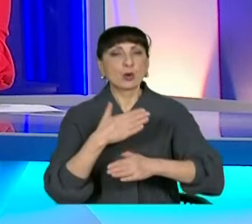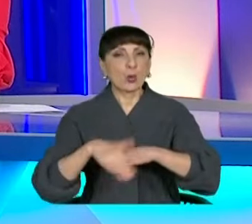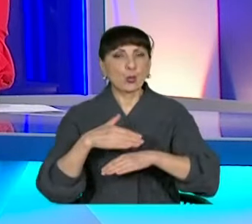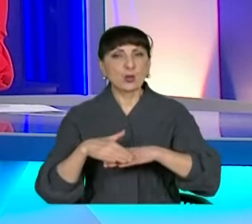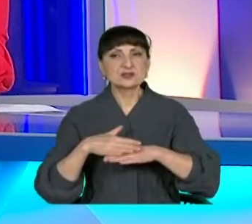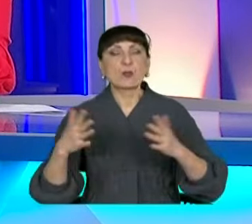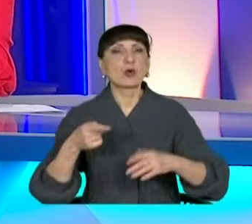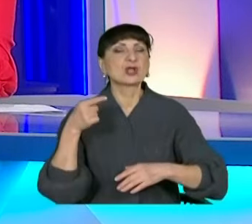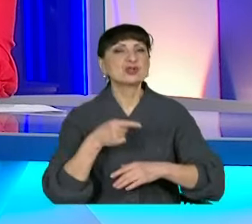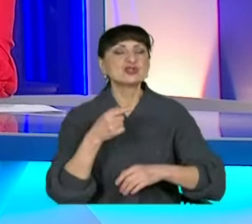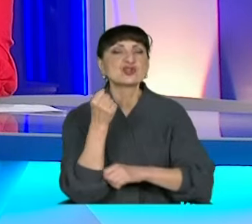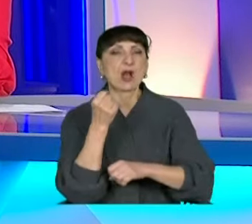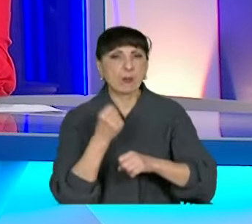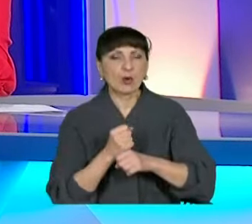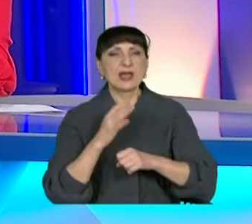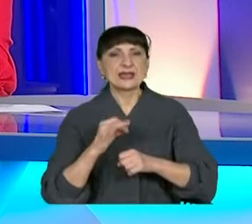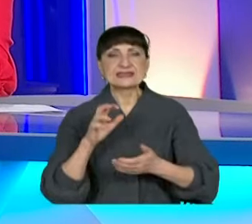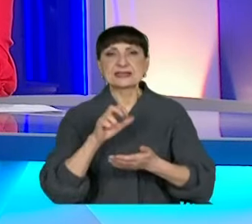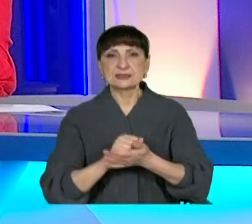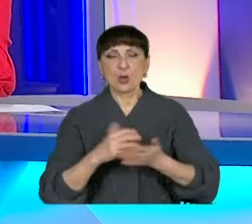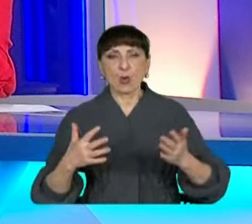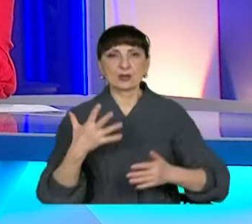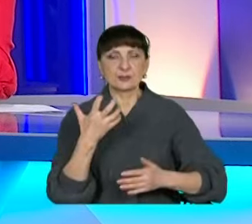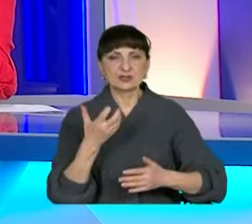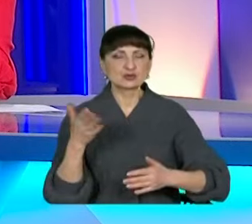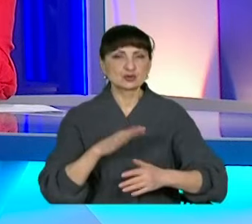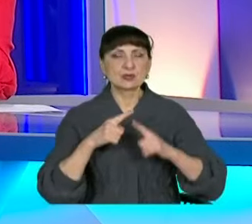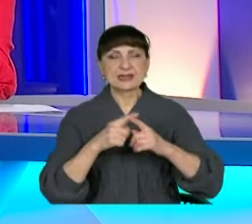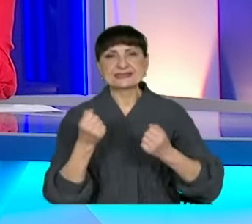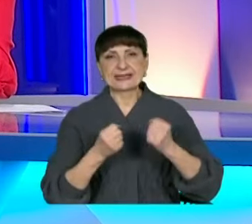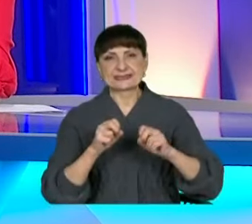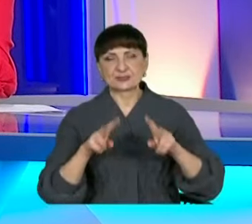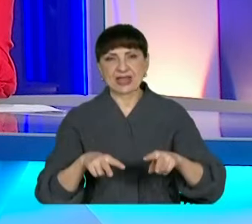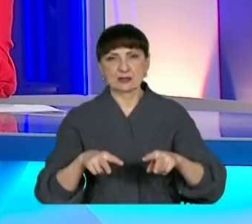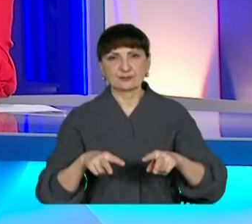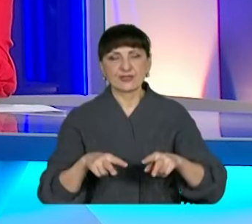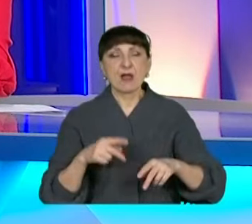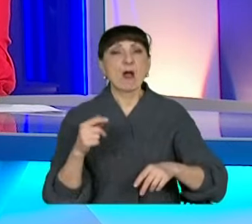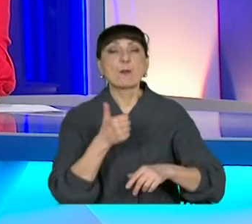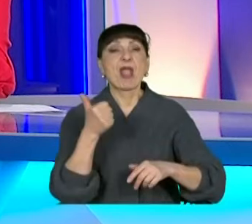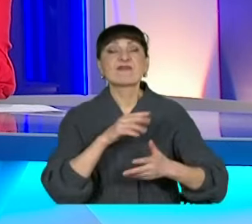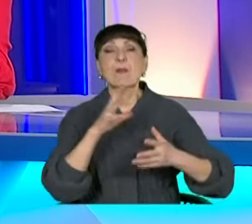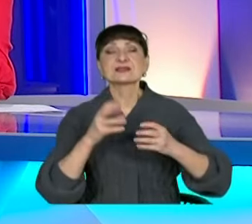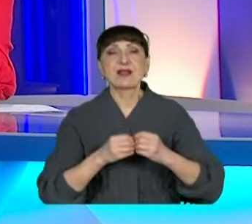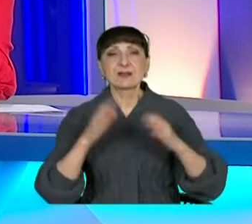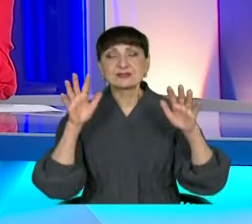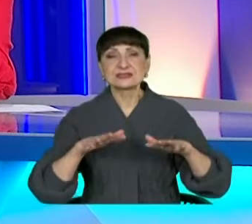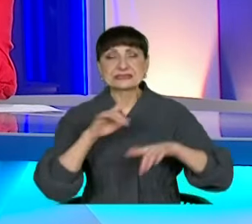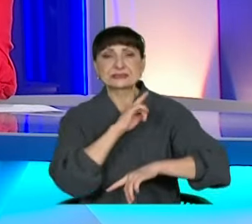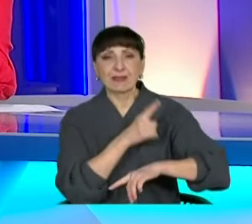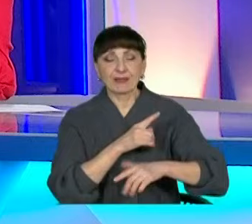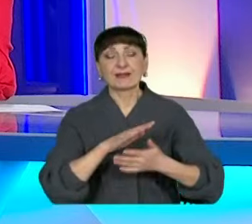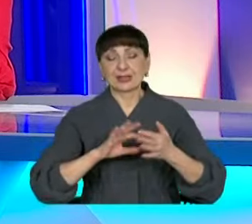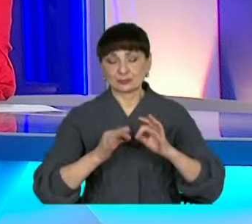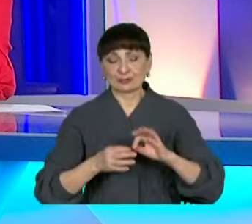вышли больше 1000 рабочих и задействовано около 500 единиц спецтехники. О первых последствиях непогоды репортаж